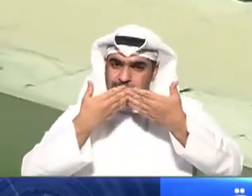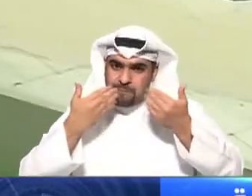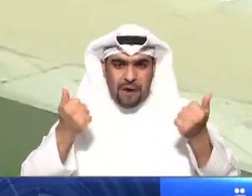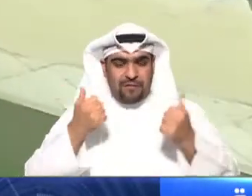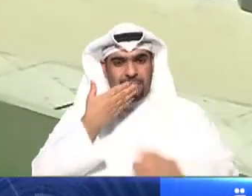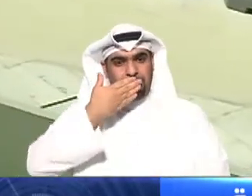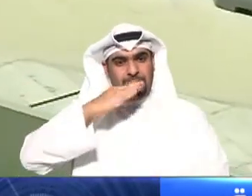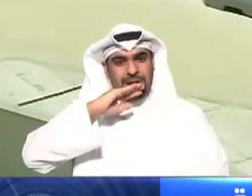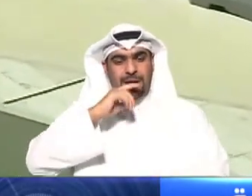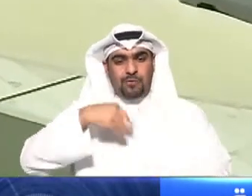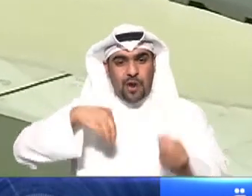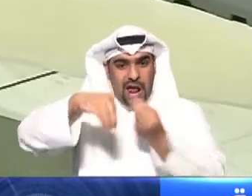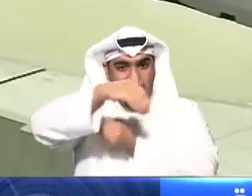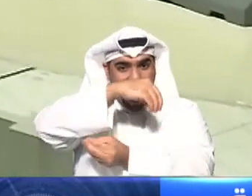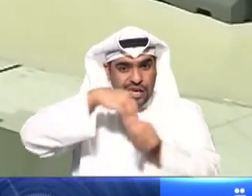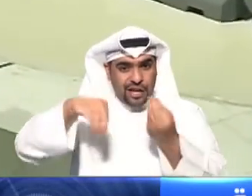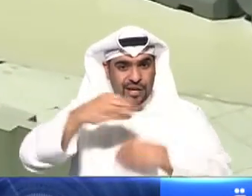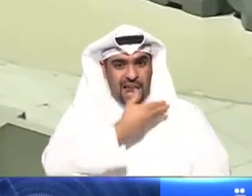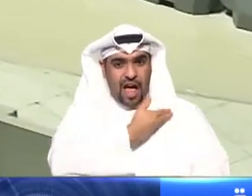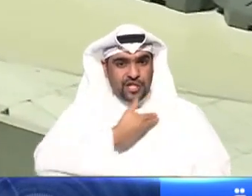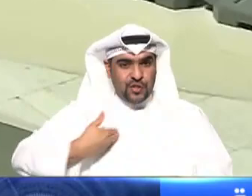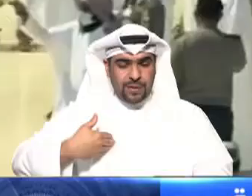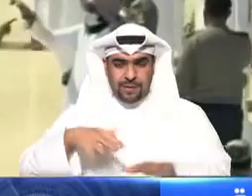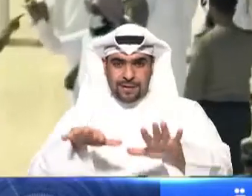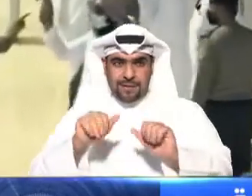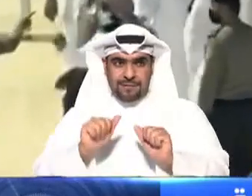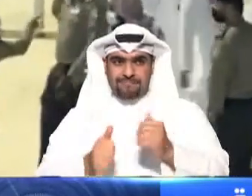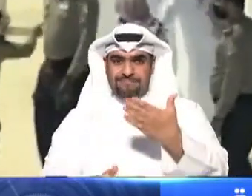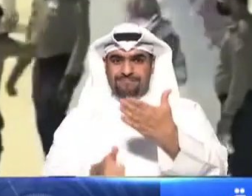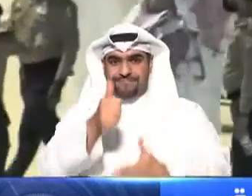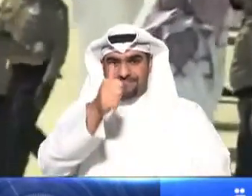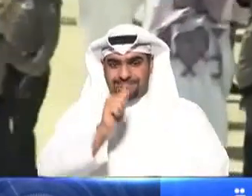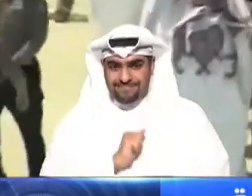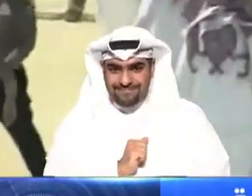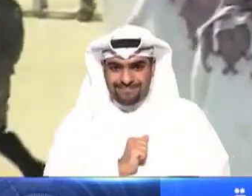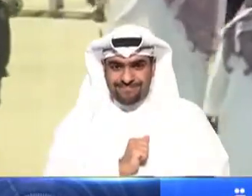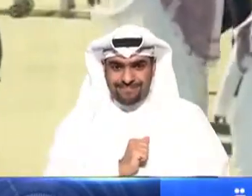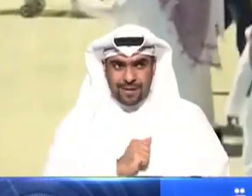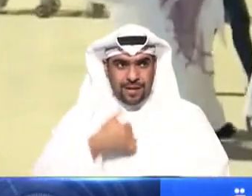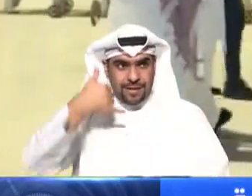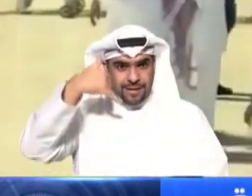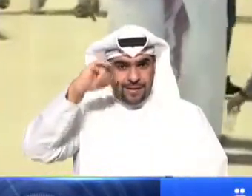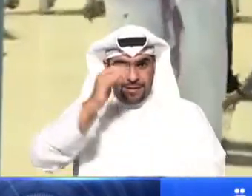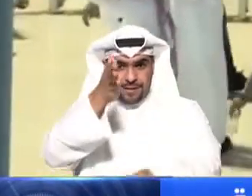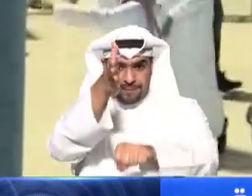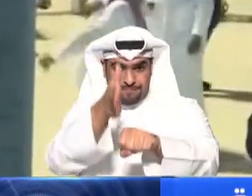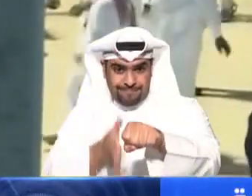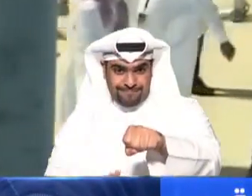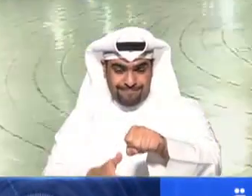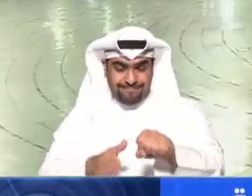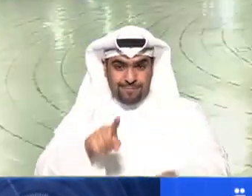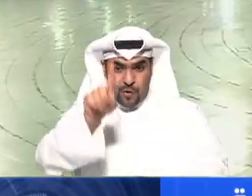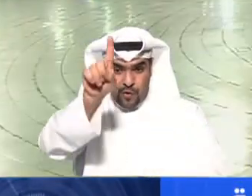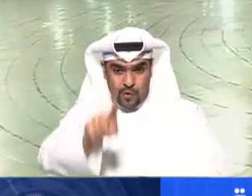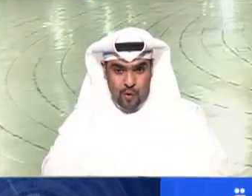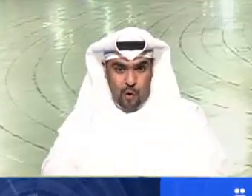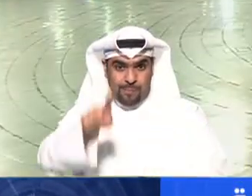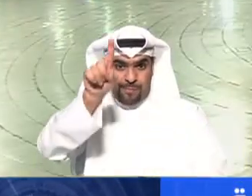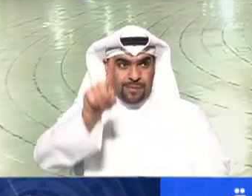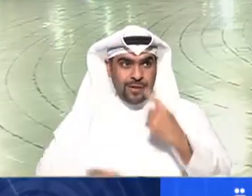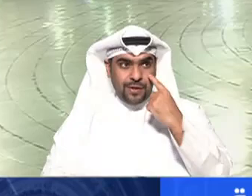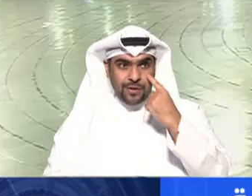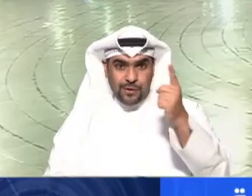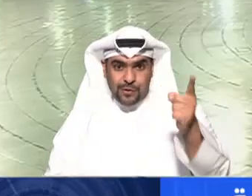وتميز. وفي مساء يوم التروية بدأت مراسم استبدال كسوة الكعبة المشرفة كما جرت